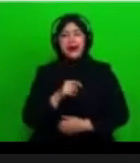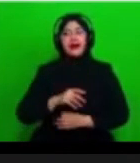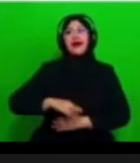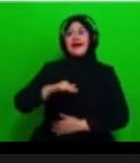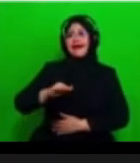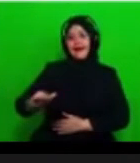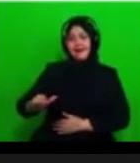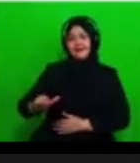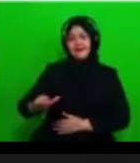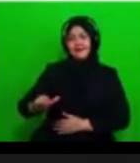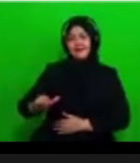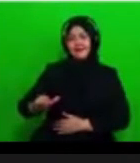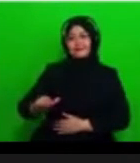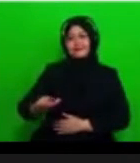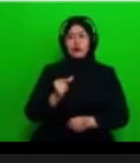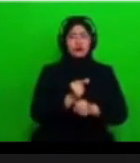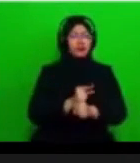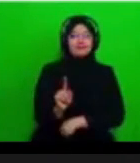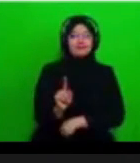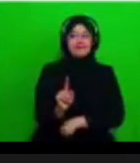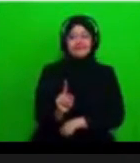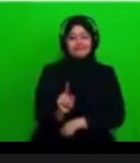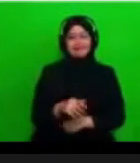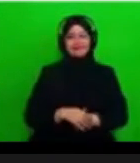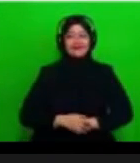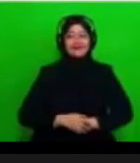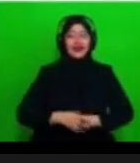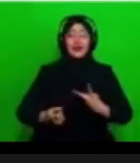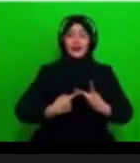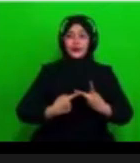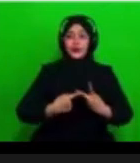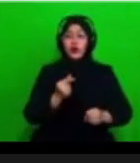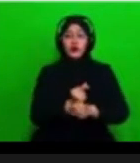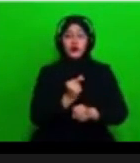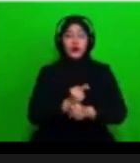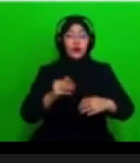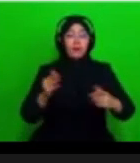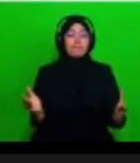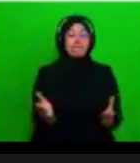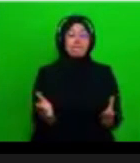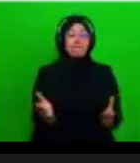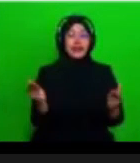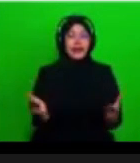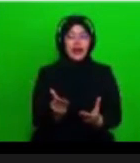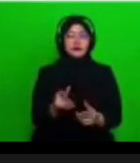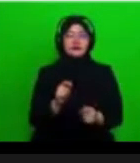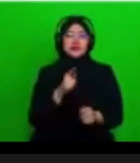student-centered learning. Yang kedua, guru penggerak diharapkan menjadi katalis,